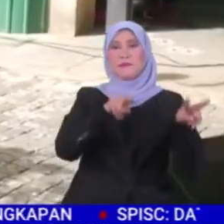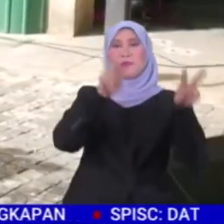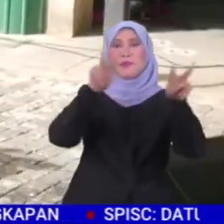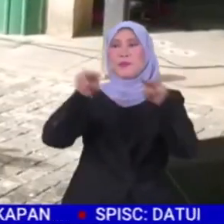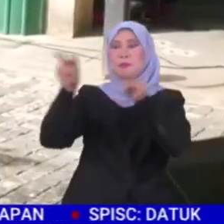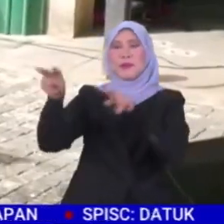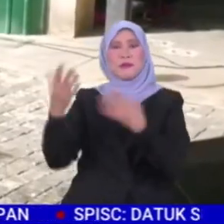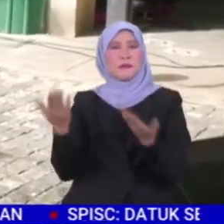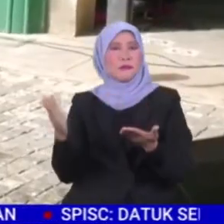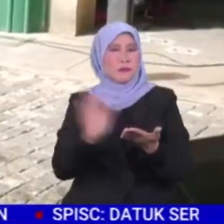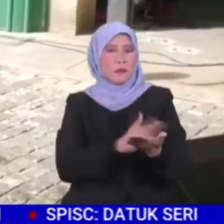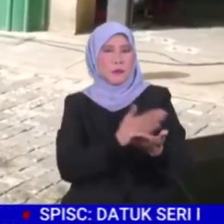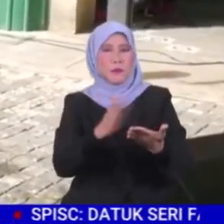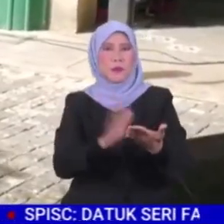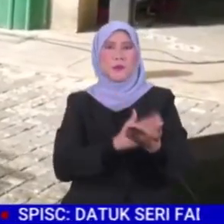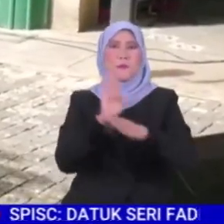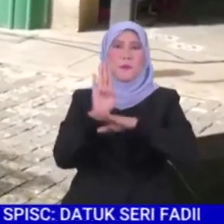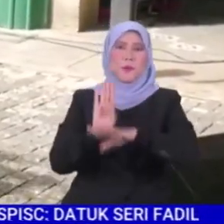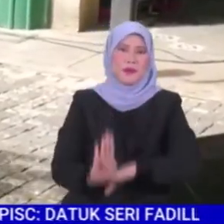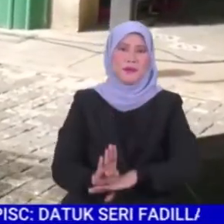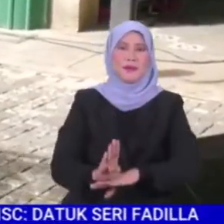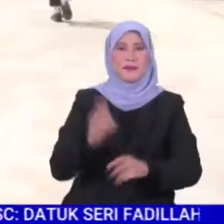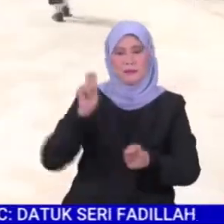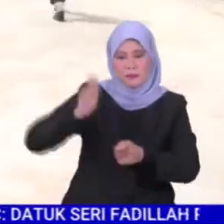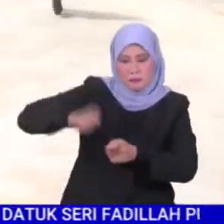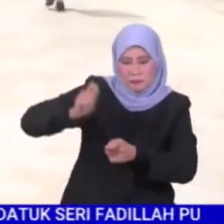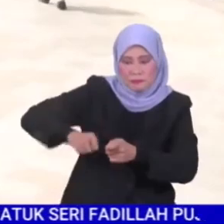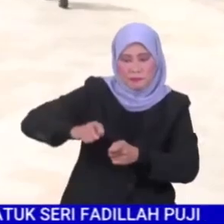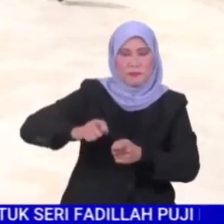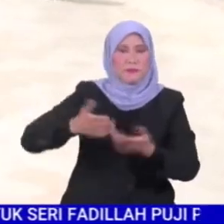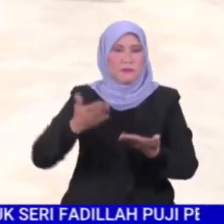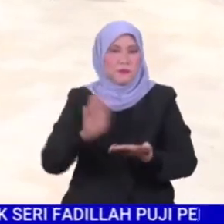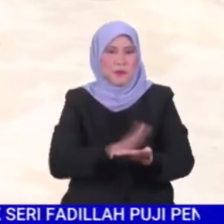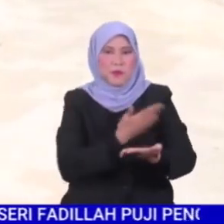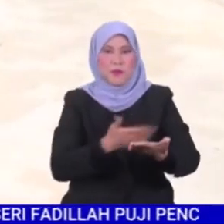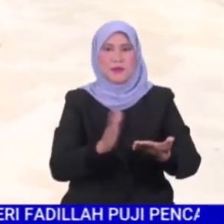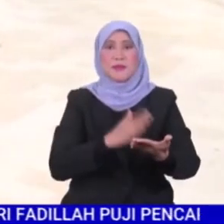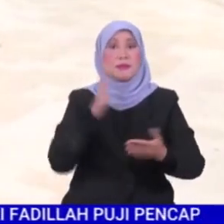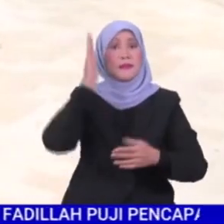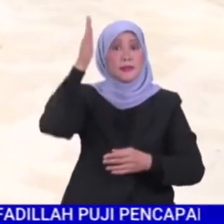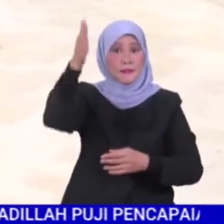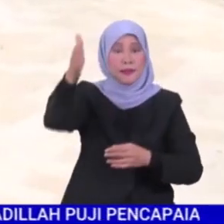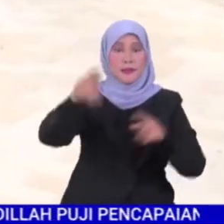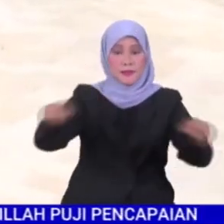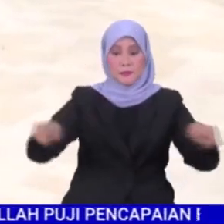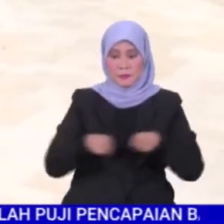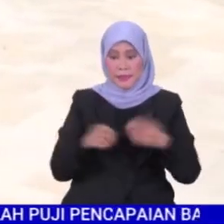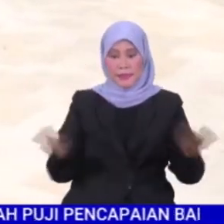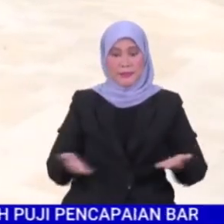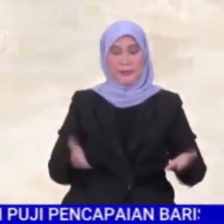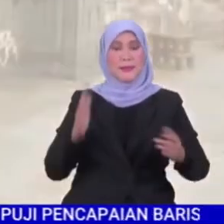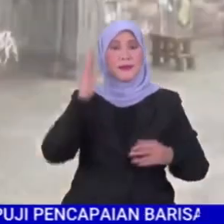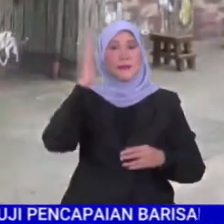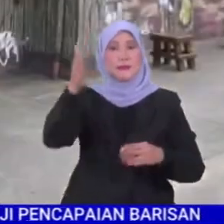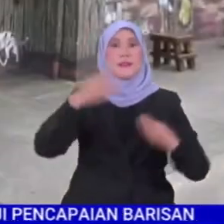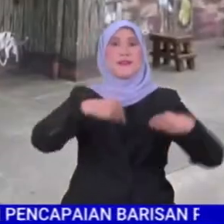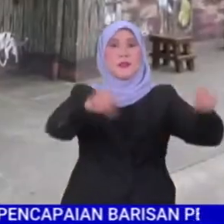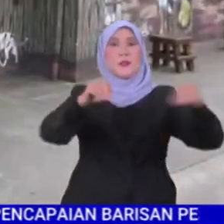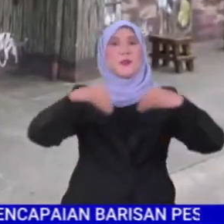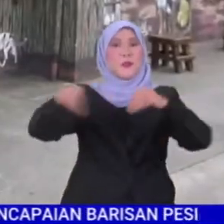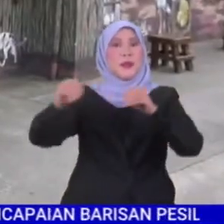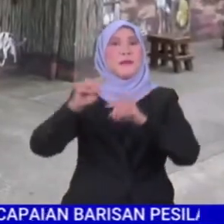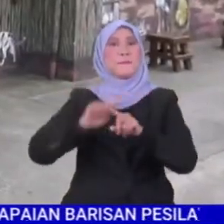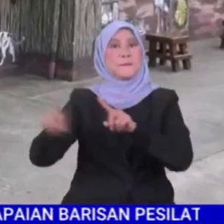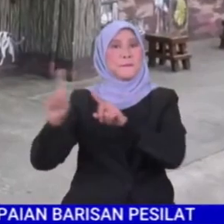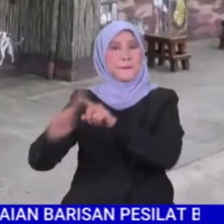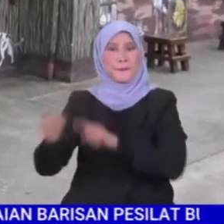keindahan susunan budaya, kesenian, pertukangan tangan dan muzik. Akan datang, lokasi ini akan menghimpunkan jualan